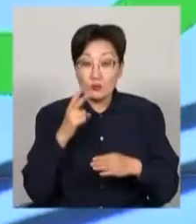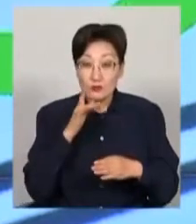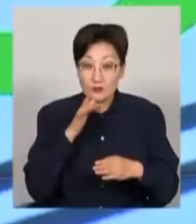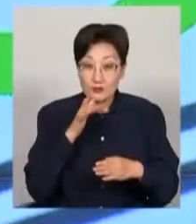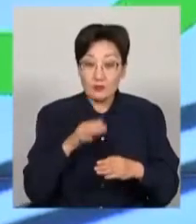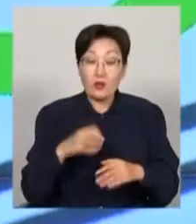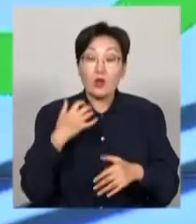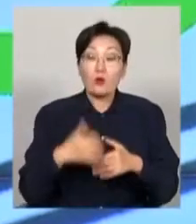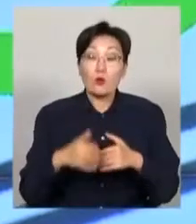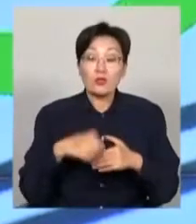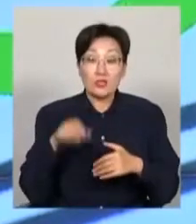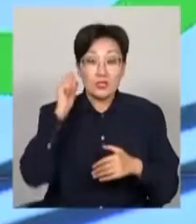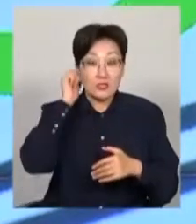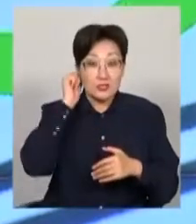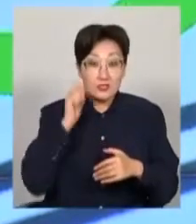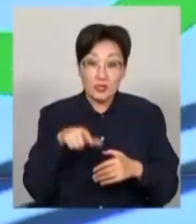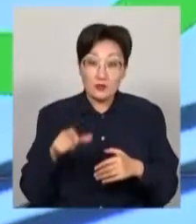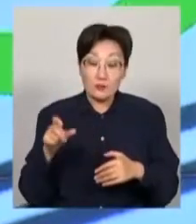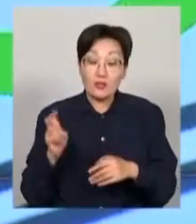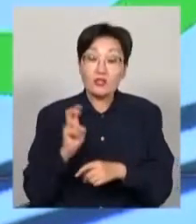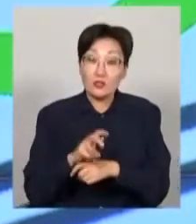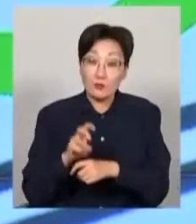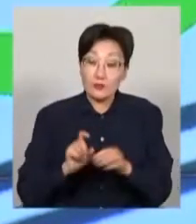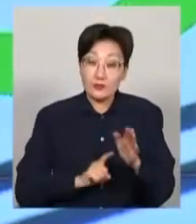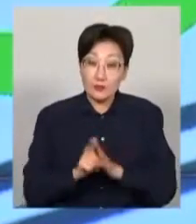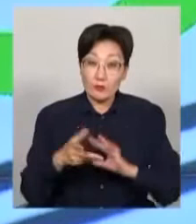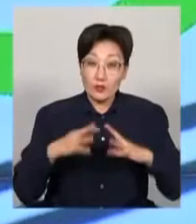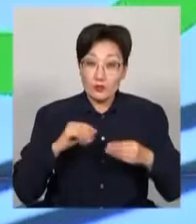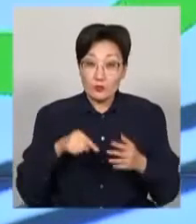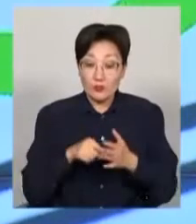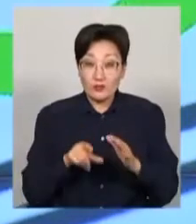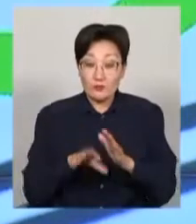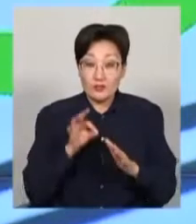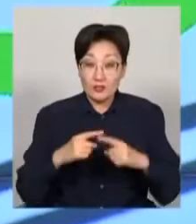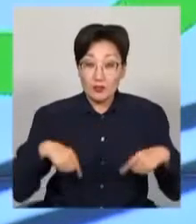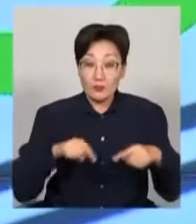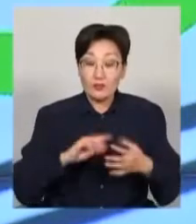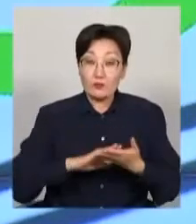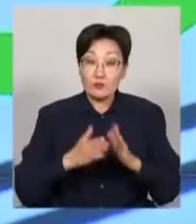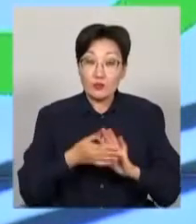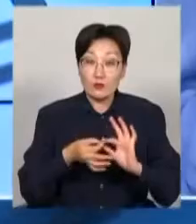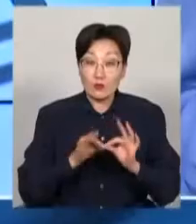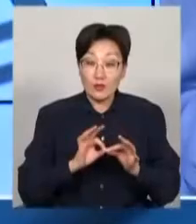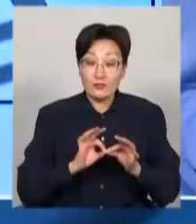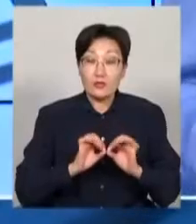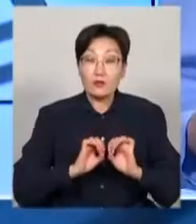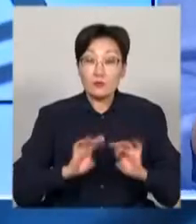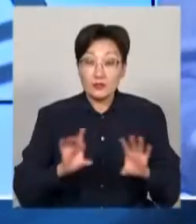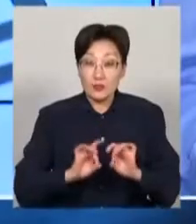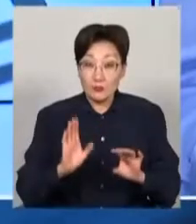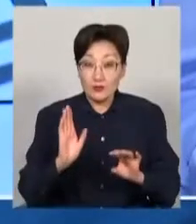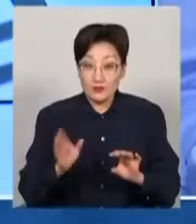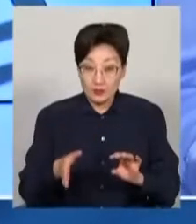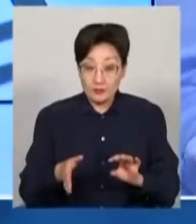уақытта орта жастағы азаматтар учаскелерге жиі келген. Жалпы қаладағы референдумның жай жапсарын әріптесі Мадина Оқас